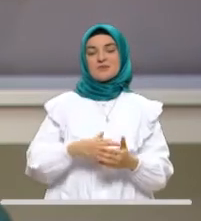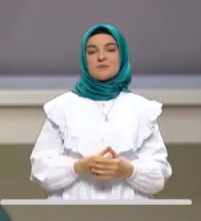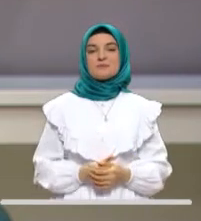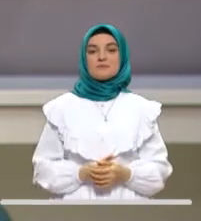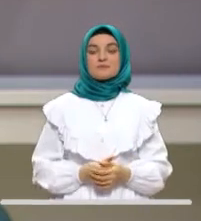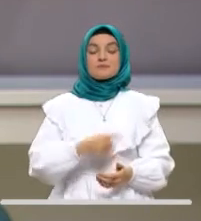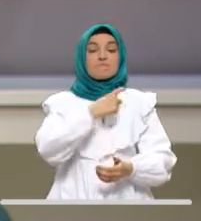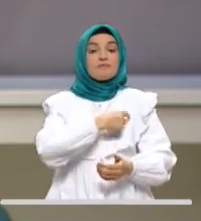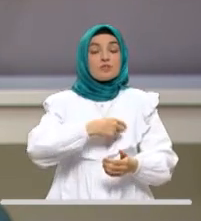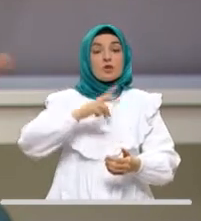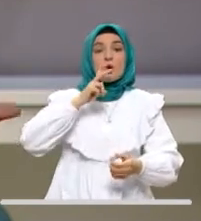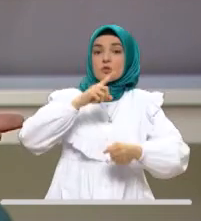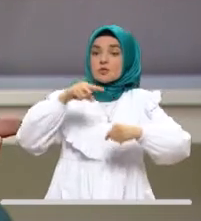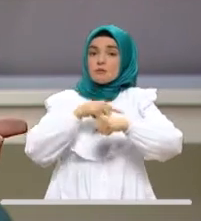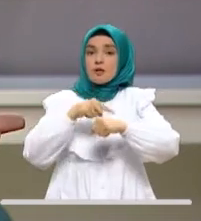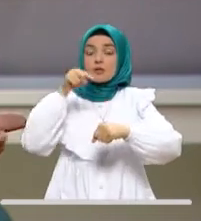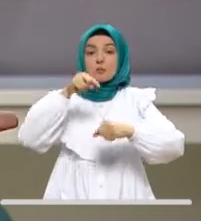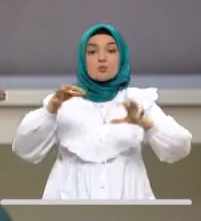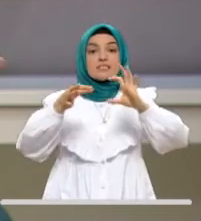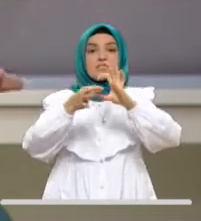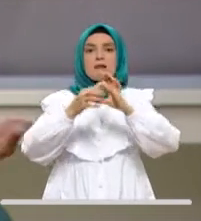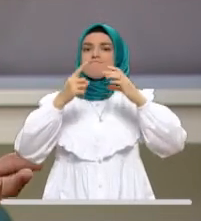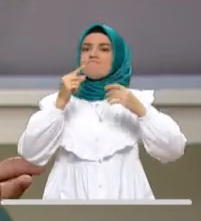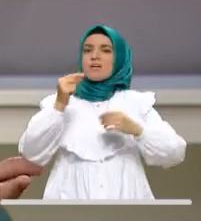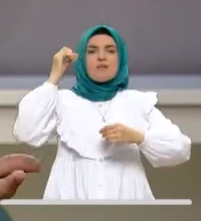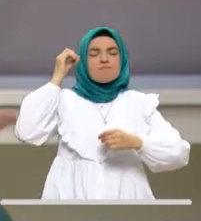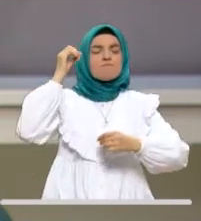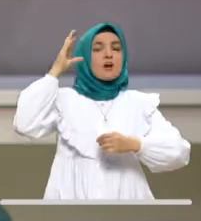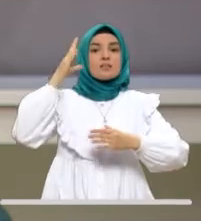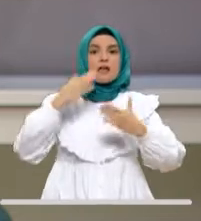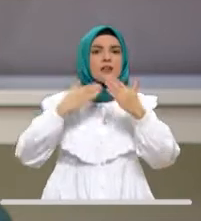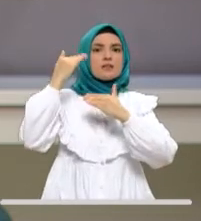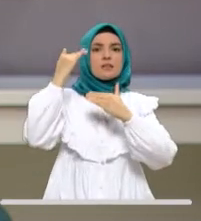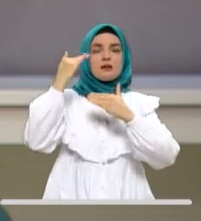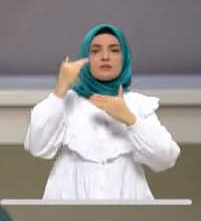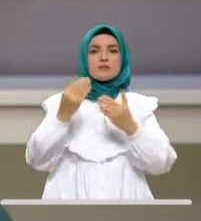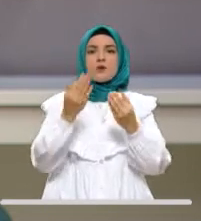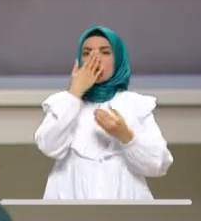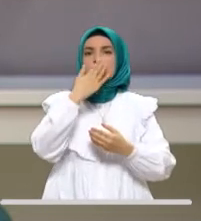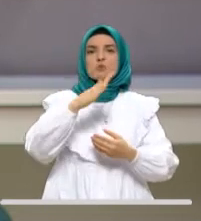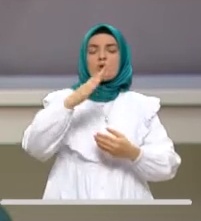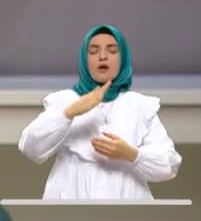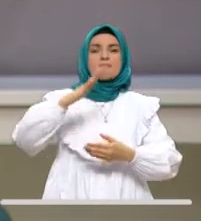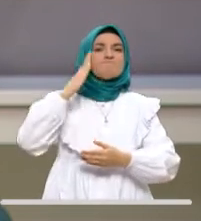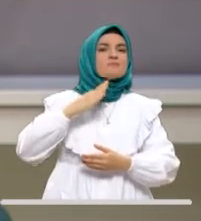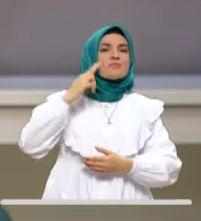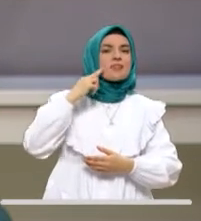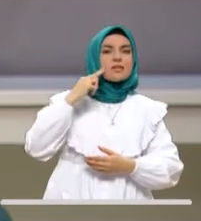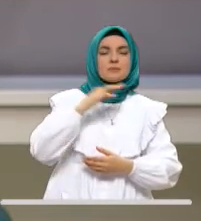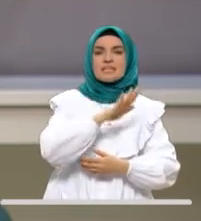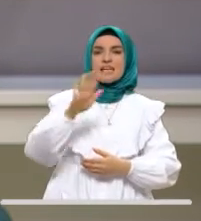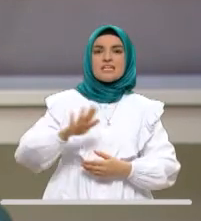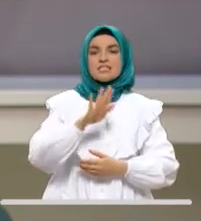Şimdi özellikle son dönemde buna dair zannediyorum biraz daha farkındalıklar arttı. Daha doğal temizleyiciler kullanmaya yönelik